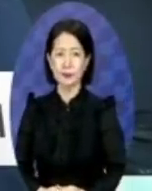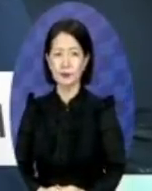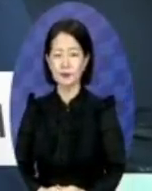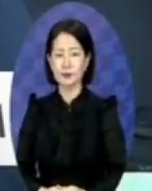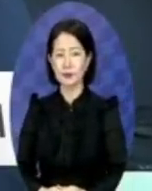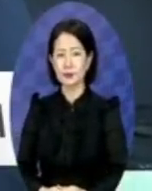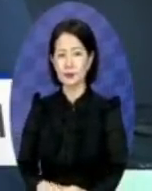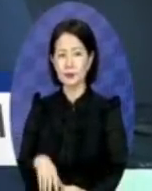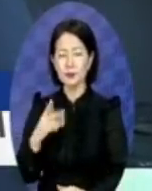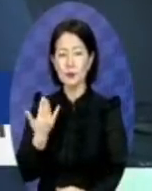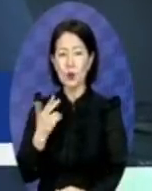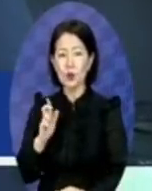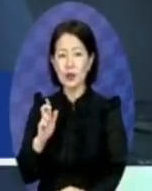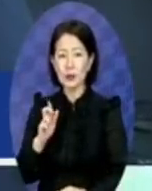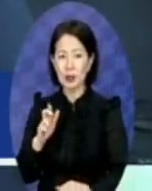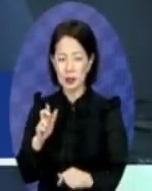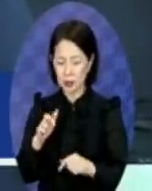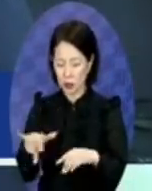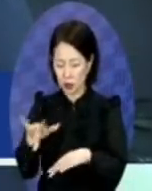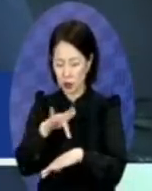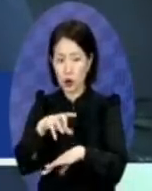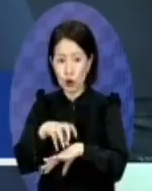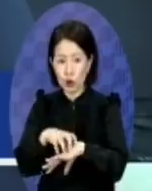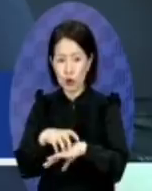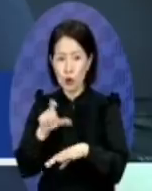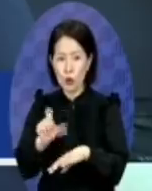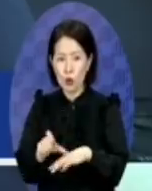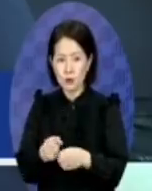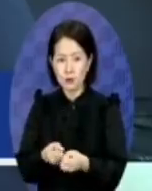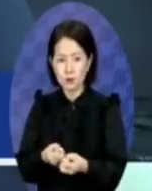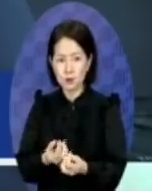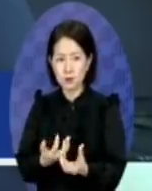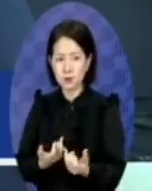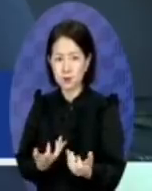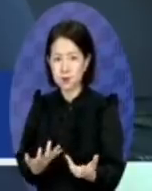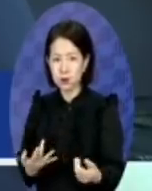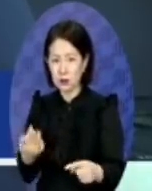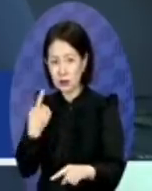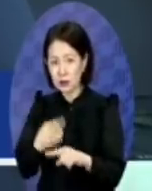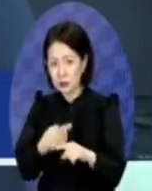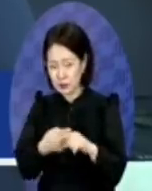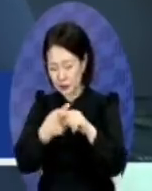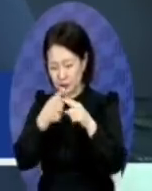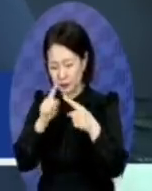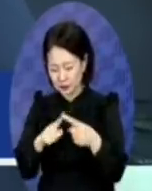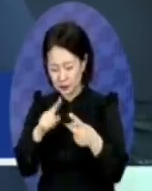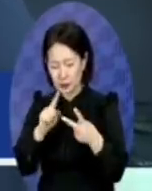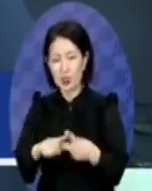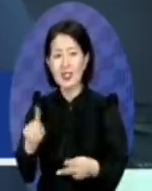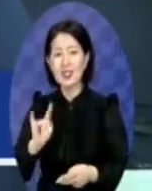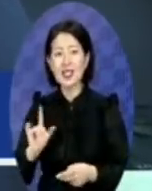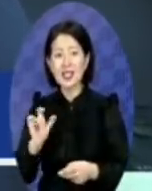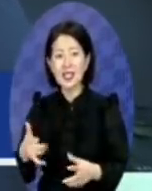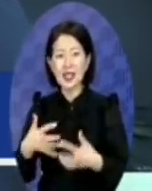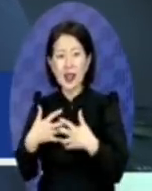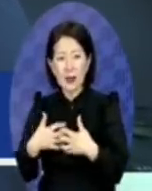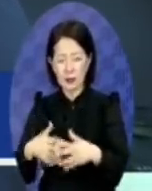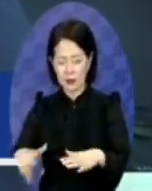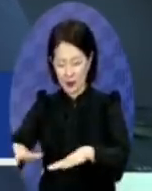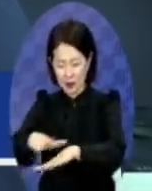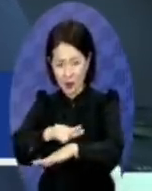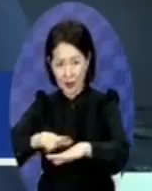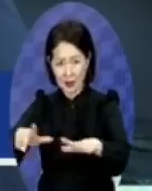Билүүдүүд одоо Улаанбаатар хотын хүн ам одоо маш их өсөж байна. Хүн одоо дээрэс нь одоо энэ нь одоо зэрлэг амьтдын одоо тархац нутгийг